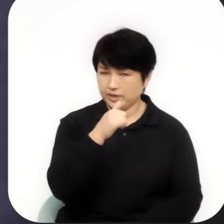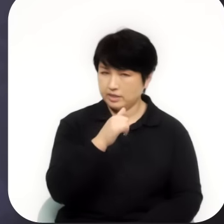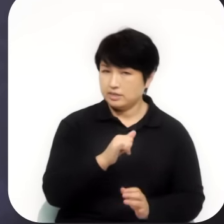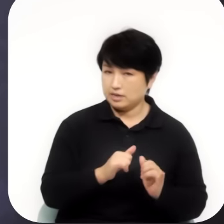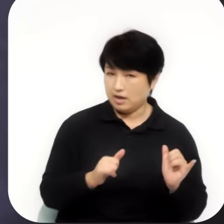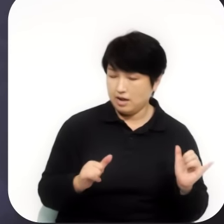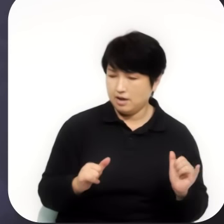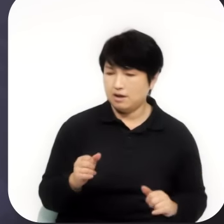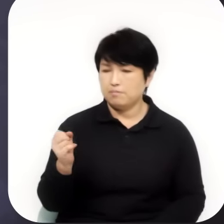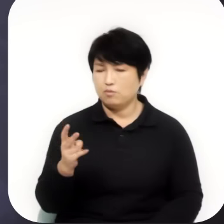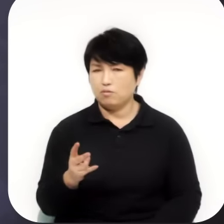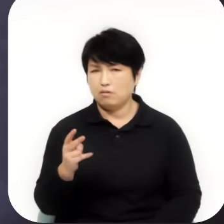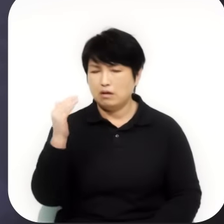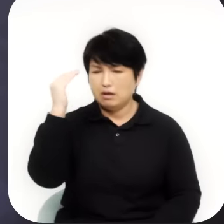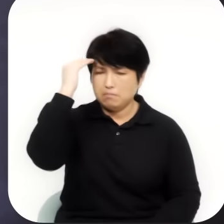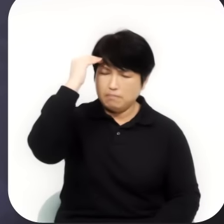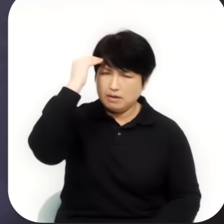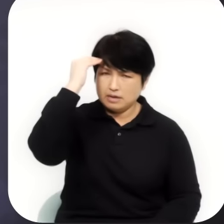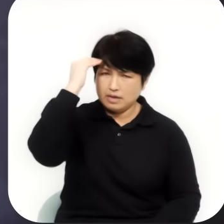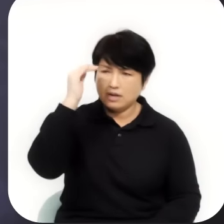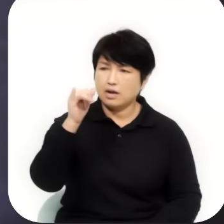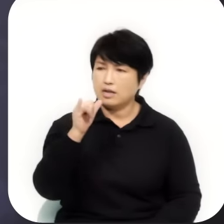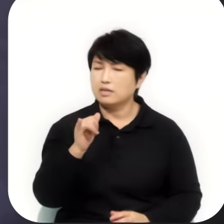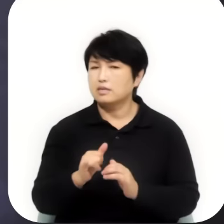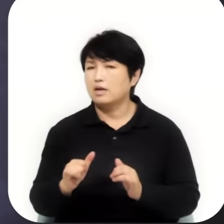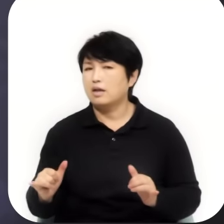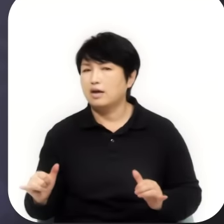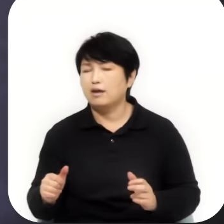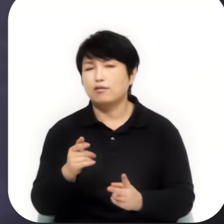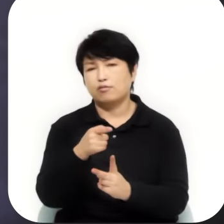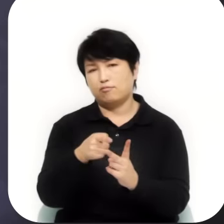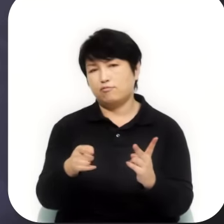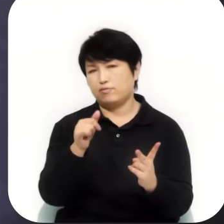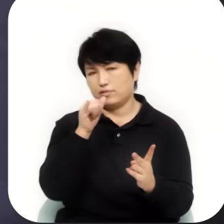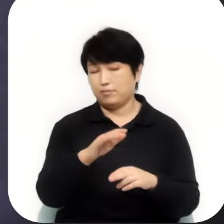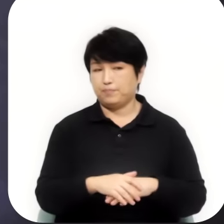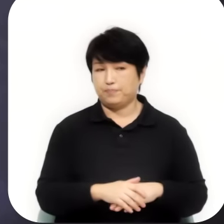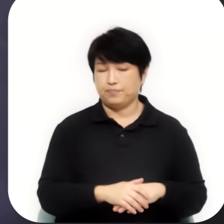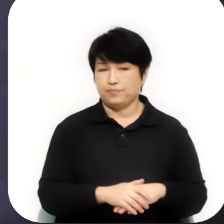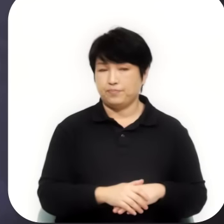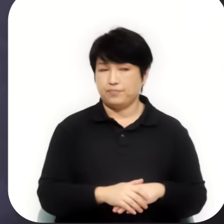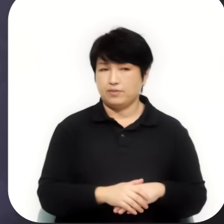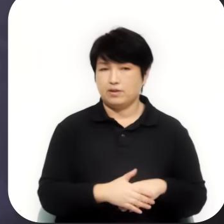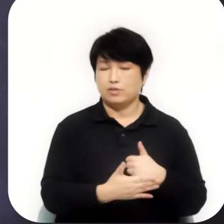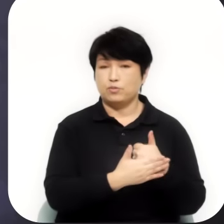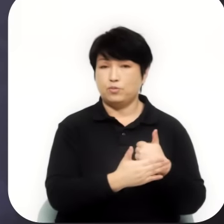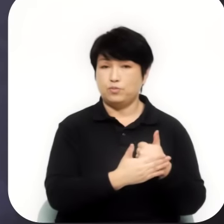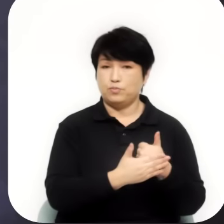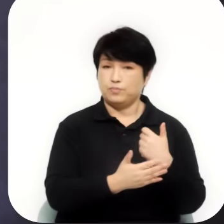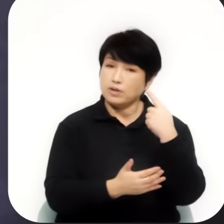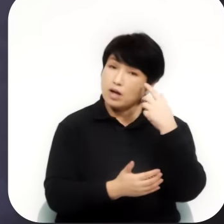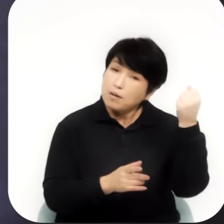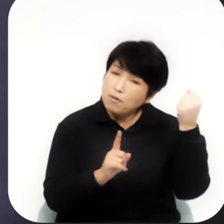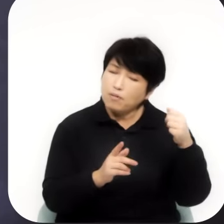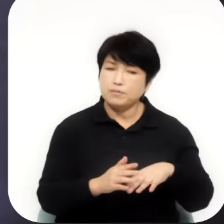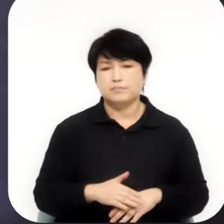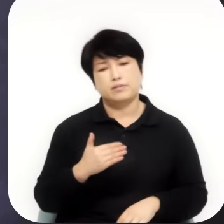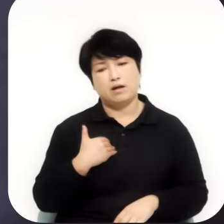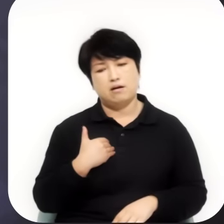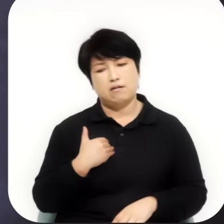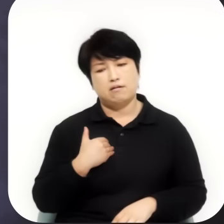다음부터 연애하는데 장애가 되는 사람이 있다. 다음에 연애하는데 도움이 되는 사람은 어떠냐? 아, 내가